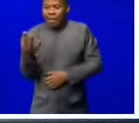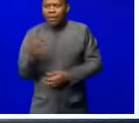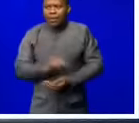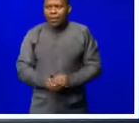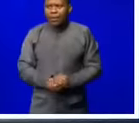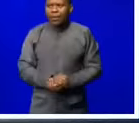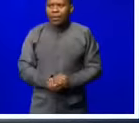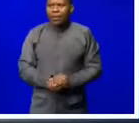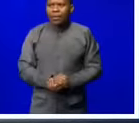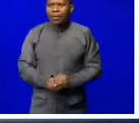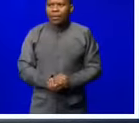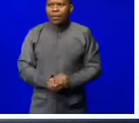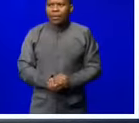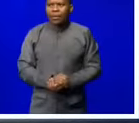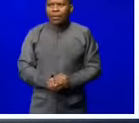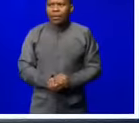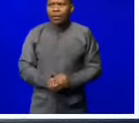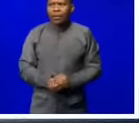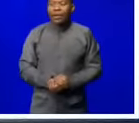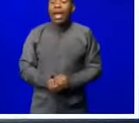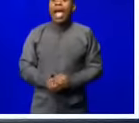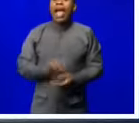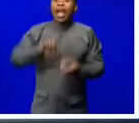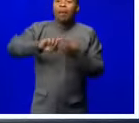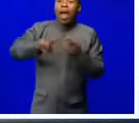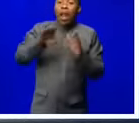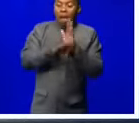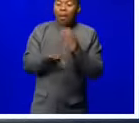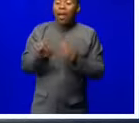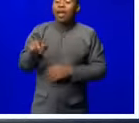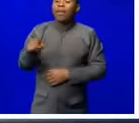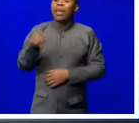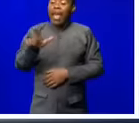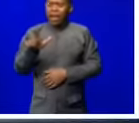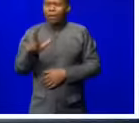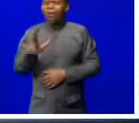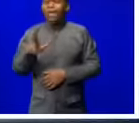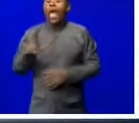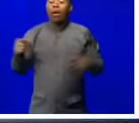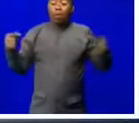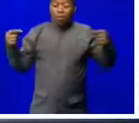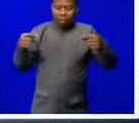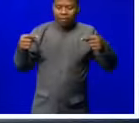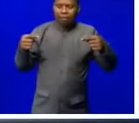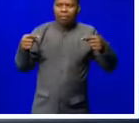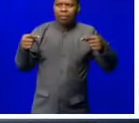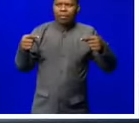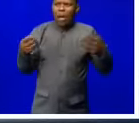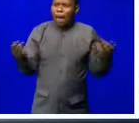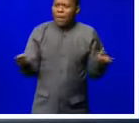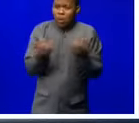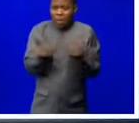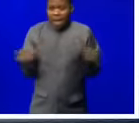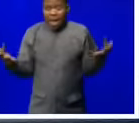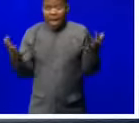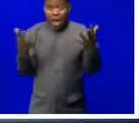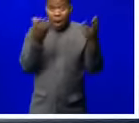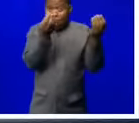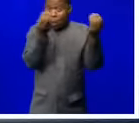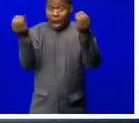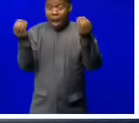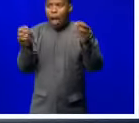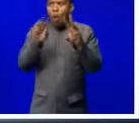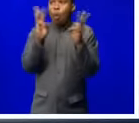kanzi ke ngona lomhle kuchubeka yona imidlalo yeEnglish Premier League lapho khona umdlalo omkhulu logadwe ngemehlo labovu noma ke lobukelwa abantu labanenge